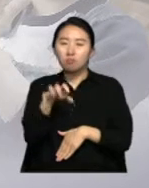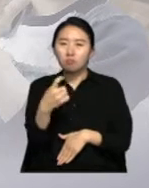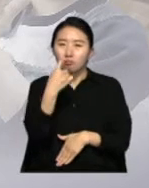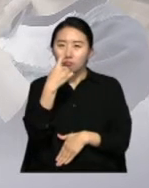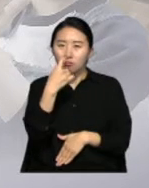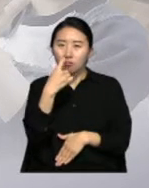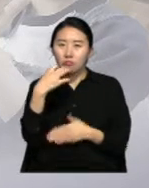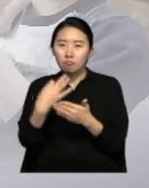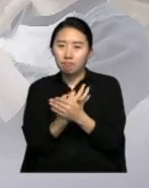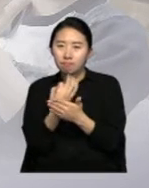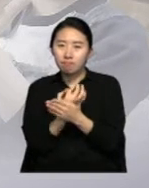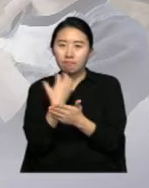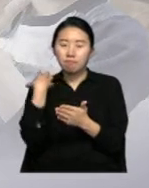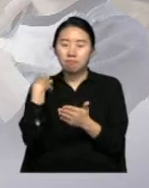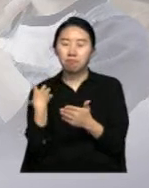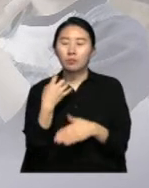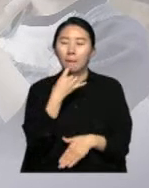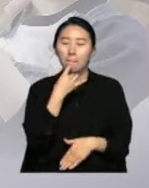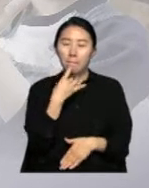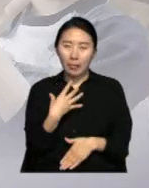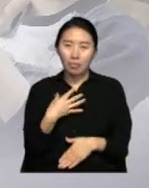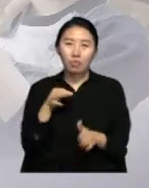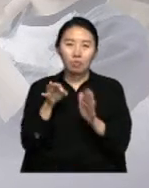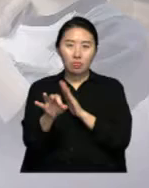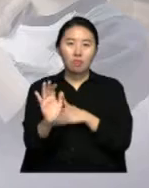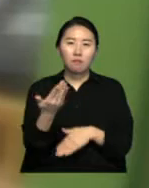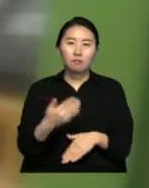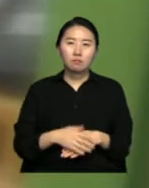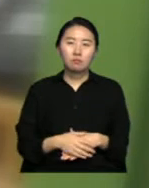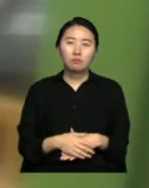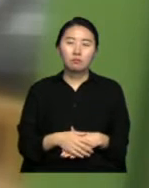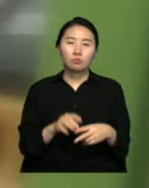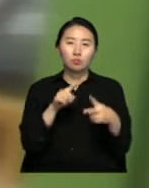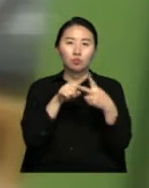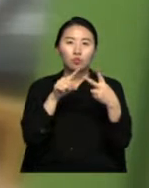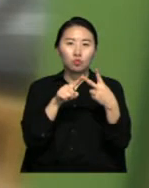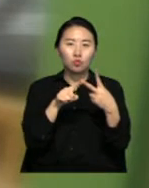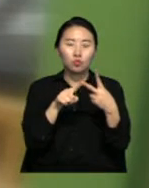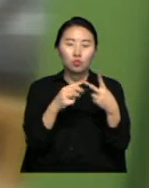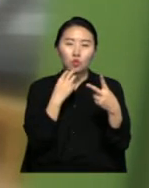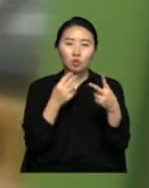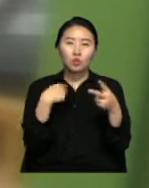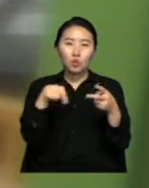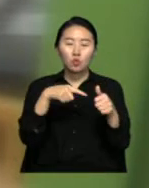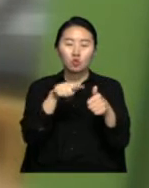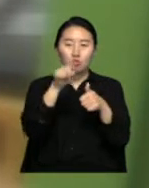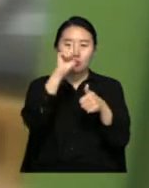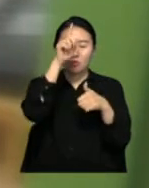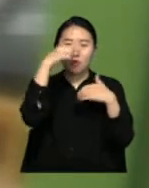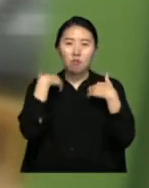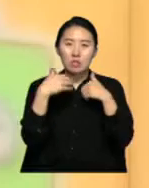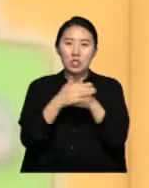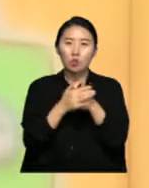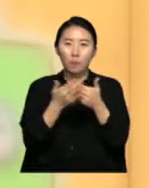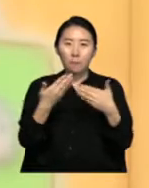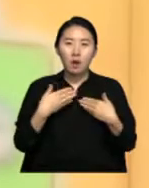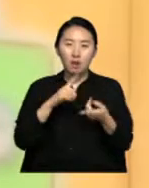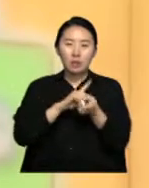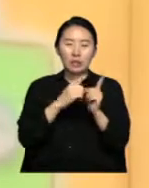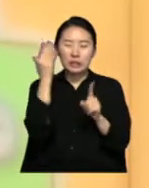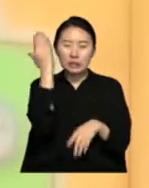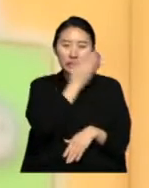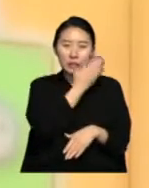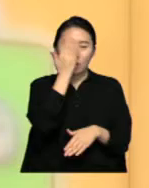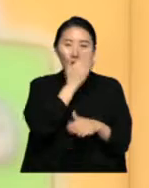같은 수익자 부담경비만 내면 됩니다. 두 곳 유치원은 서울시 교육청의 지원을 받는 대신